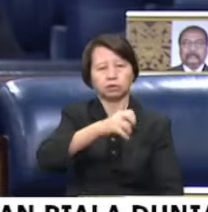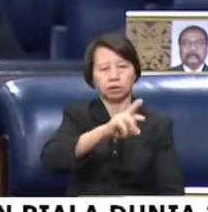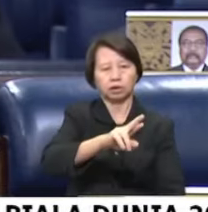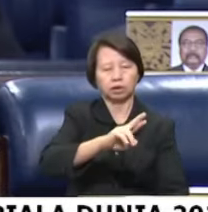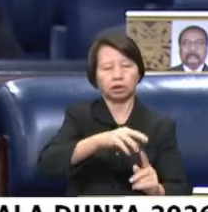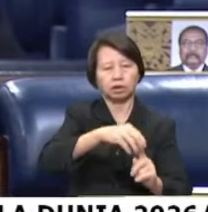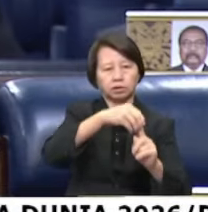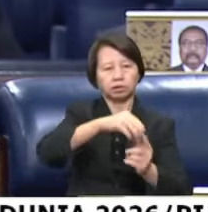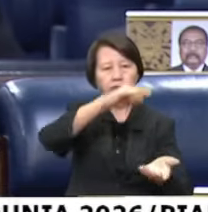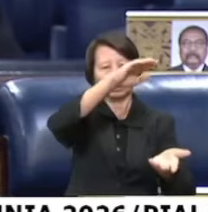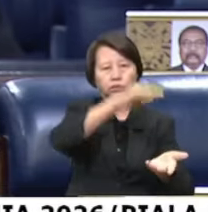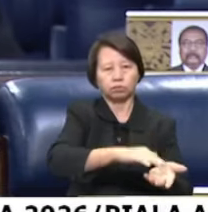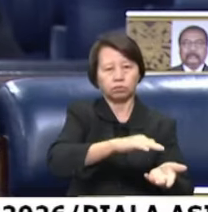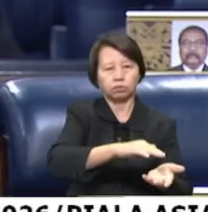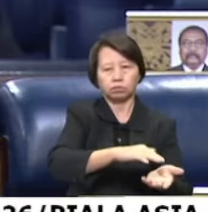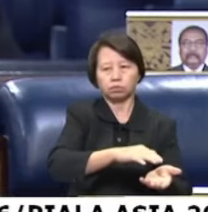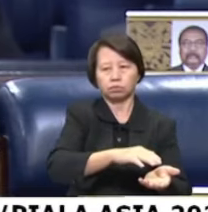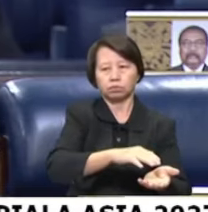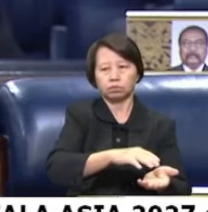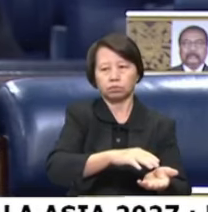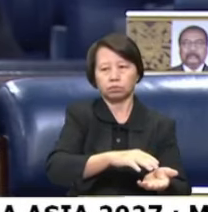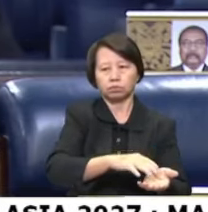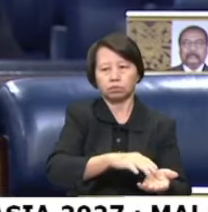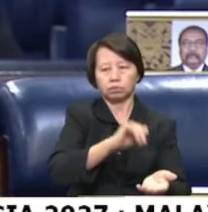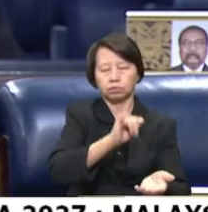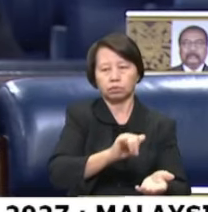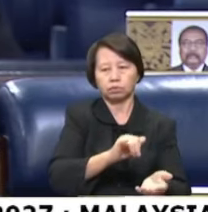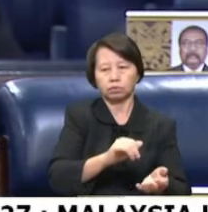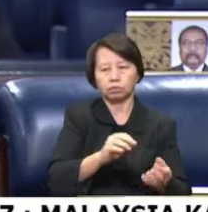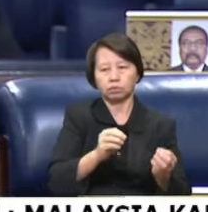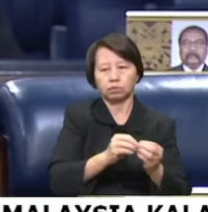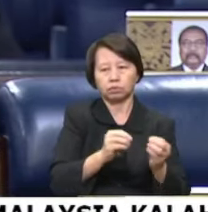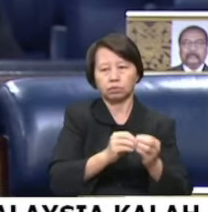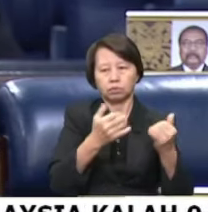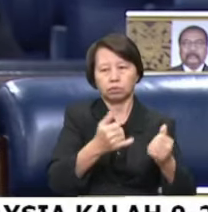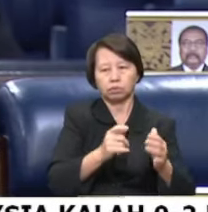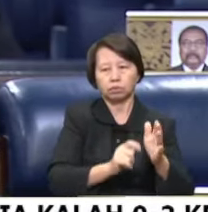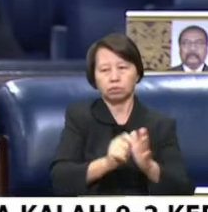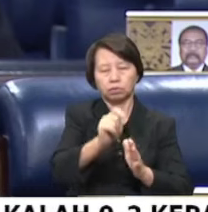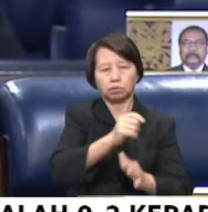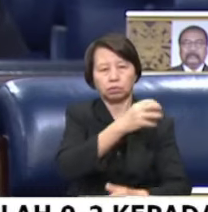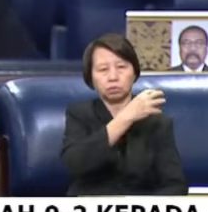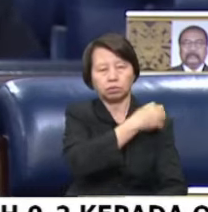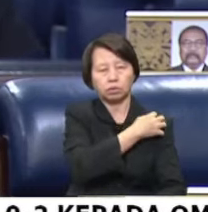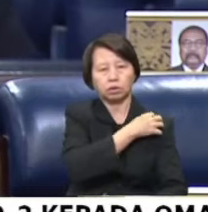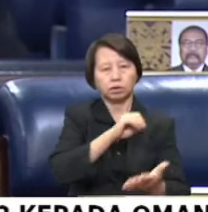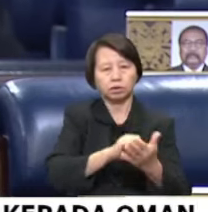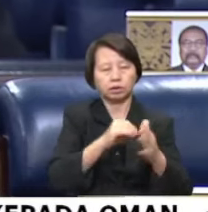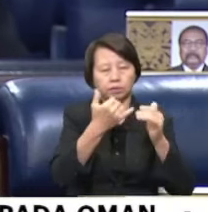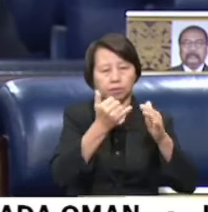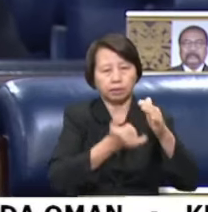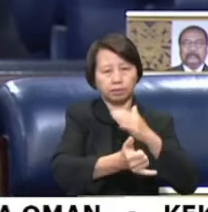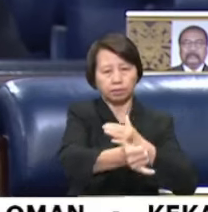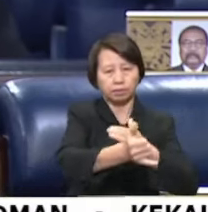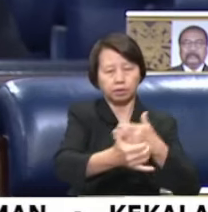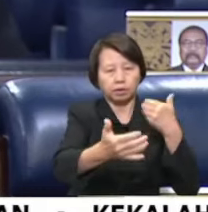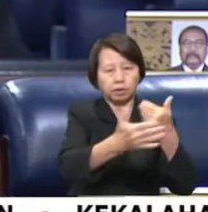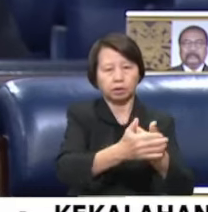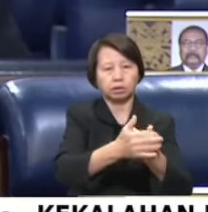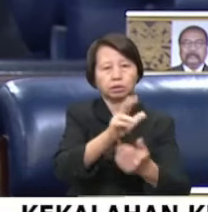khususnya bagi mengurangkan kadar turnover yang tinggi di kalangan anggota pemegang kuasa di pintu-pintu masuk